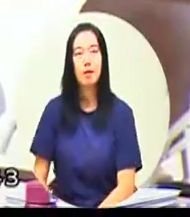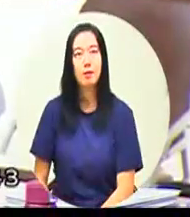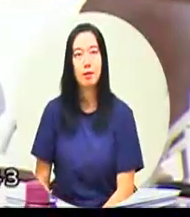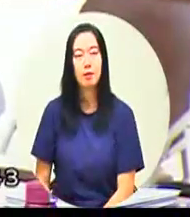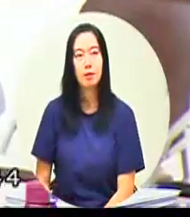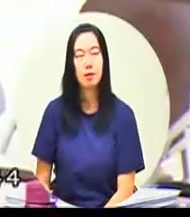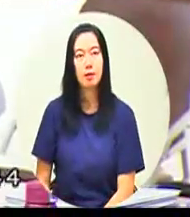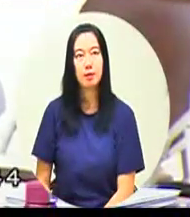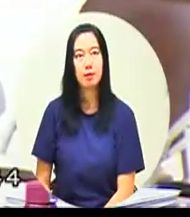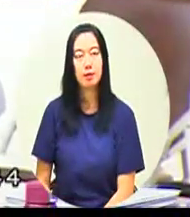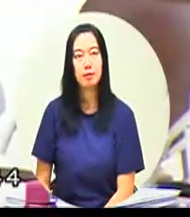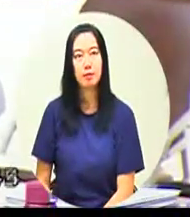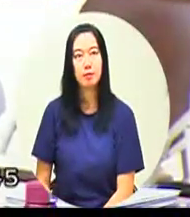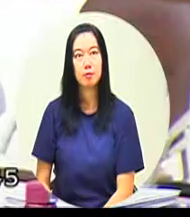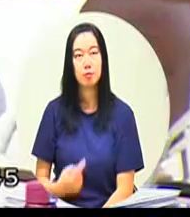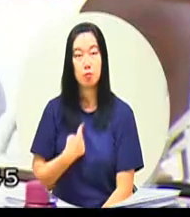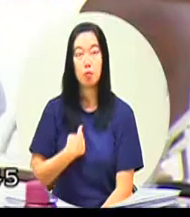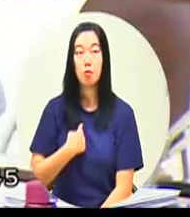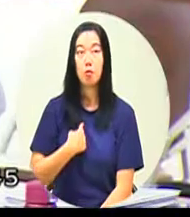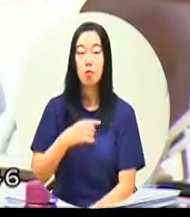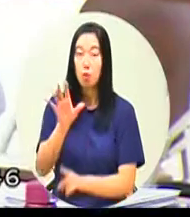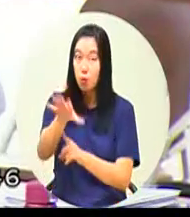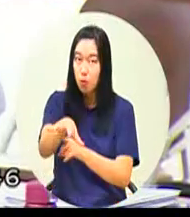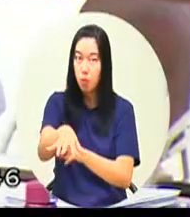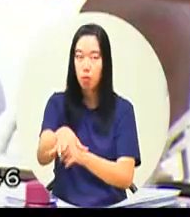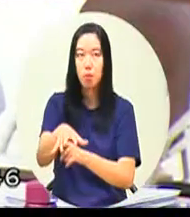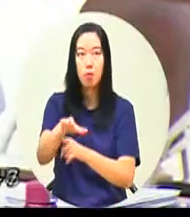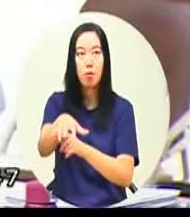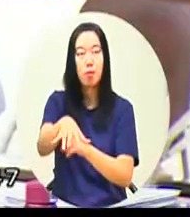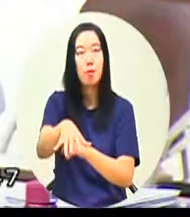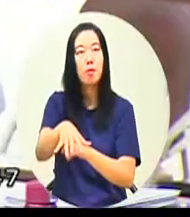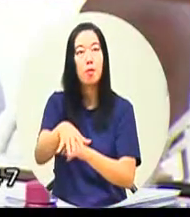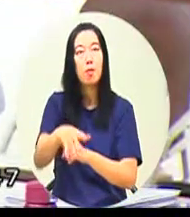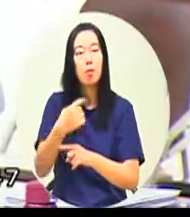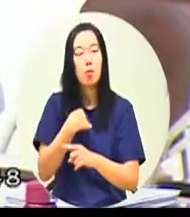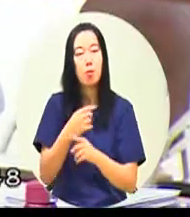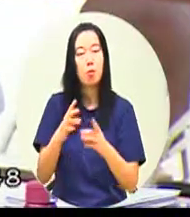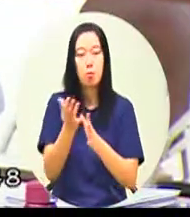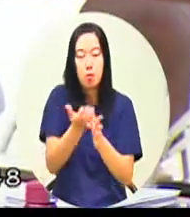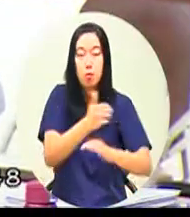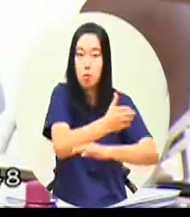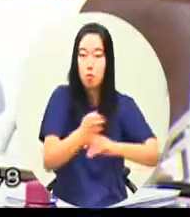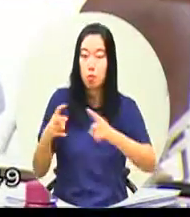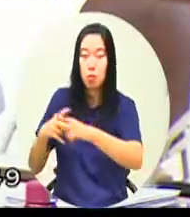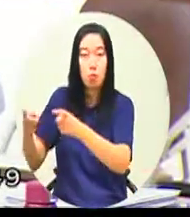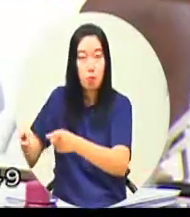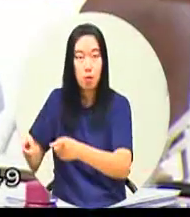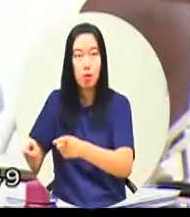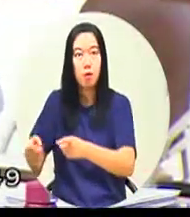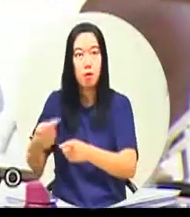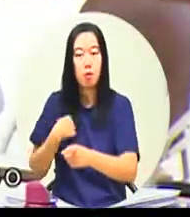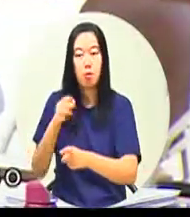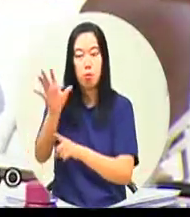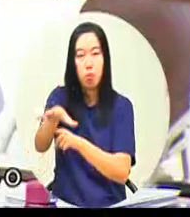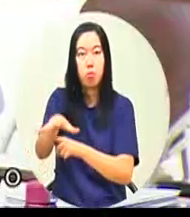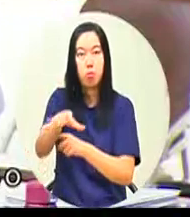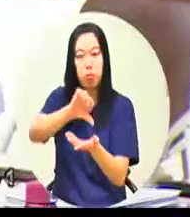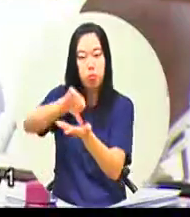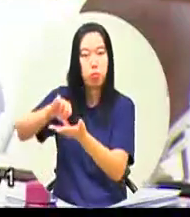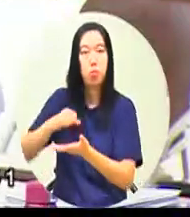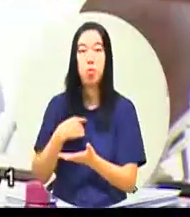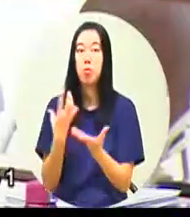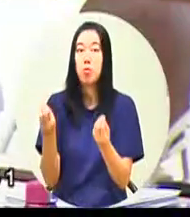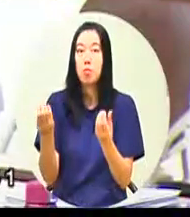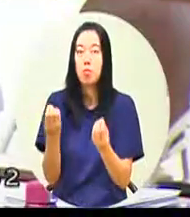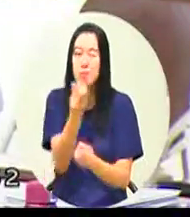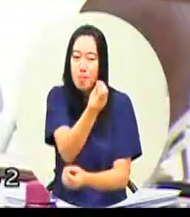是农林委员会，那我们的前镇小港，我们没有没有农业。很少有农